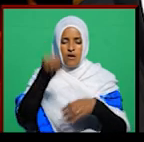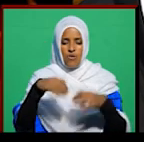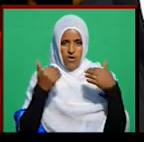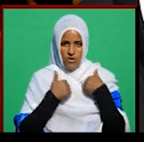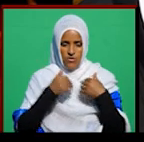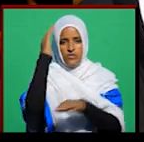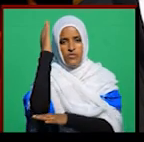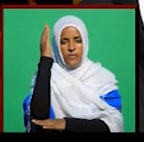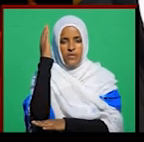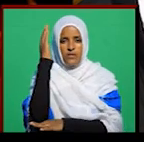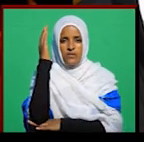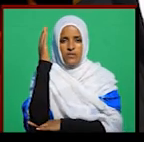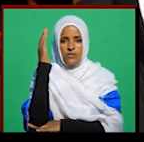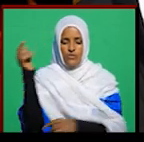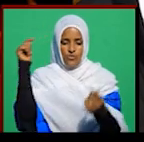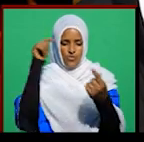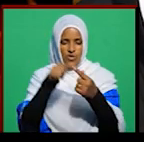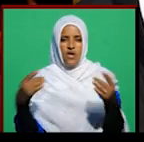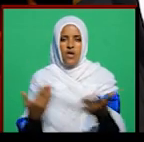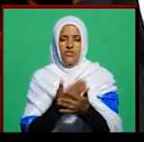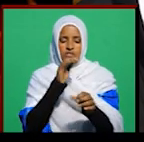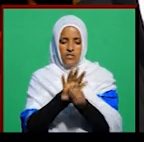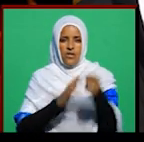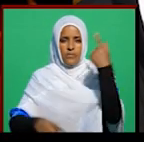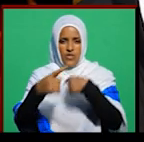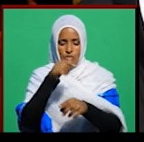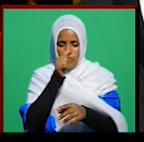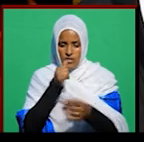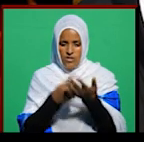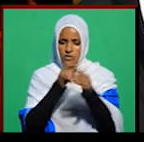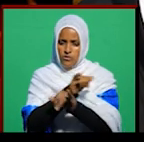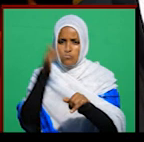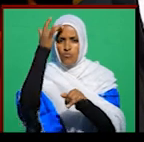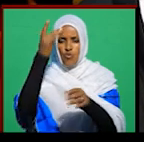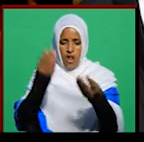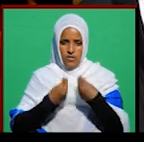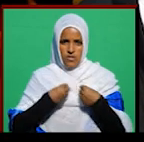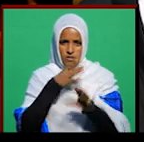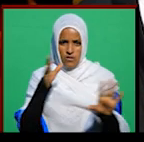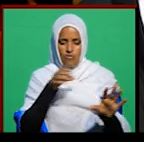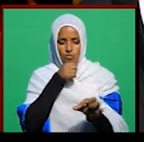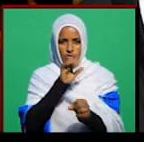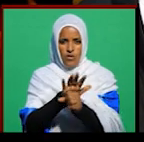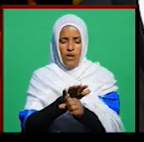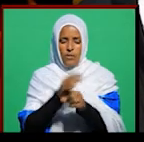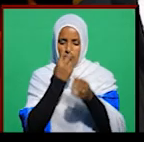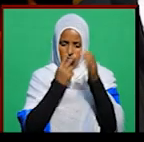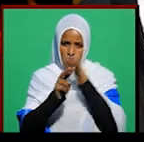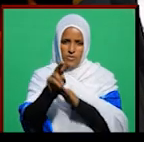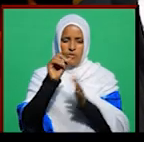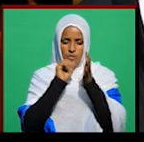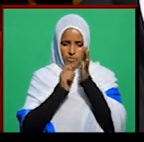አዎ አለው። እግዚአብሔር ወደ ሐዲስ ኪዳን የመጣውን ምስጢር እንዲሁ አምጥቶ አልሰጠንም። በብሉይ ኪዳን